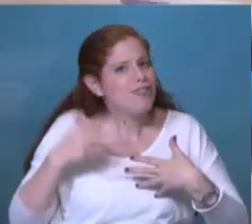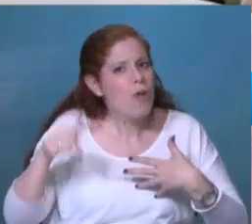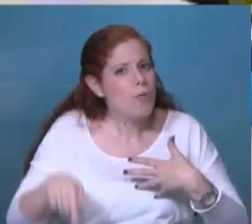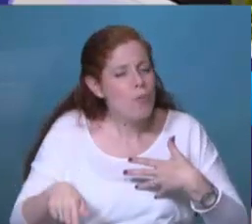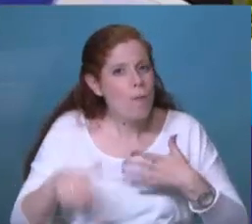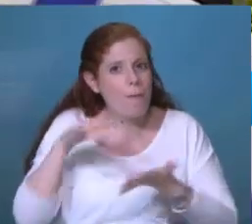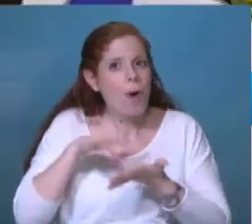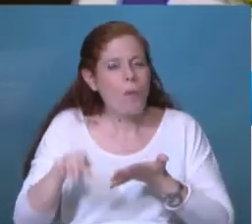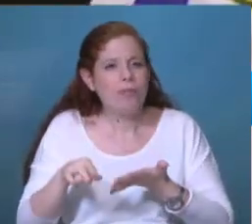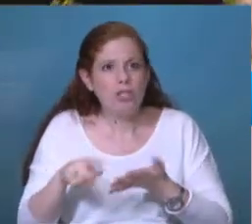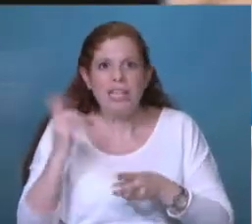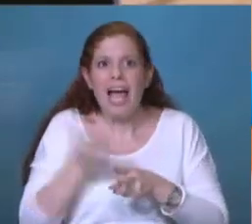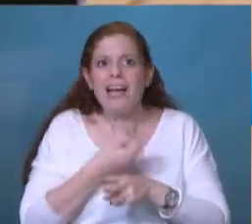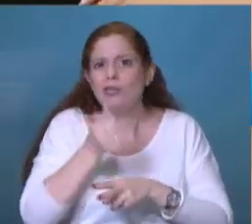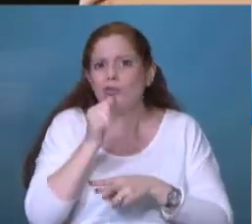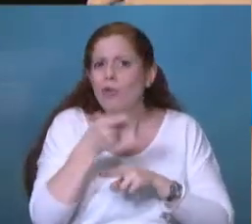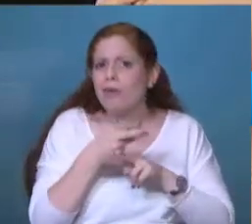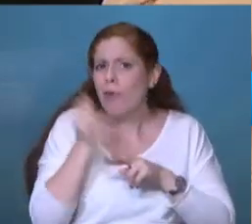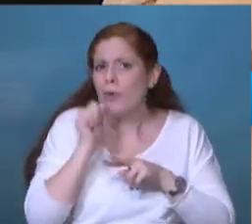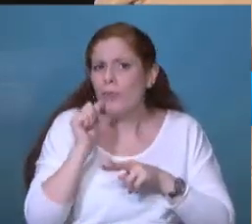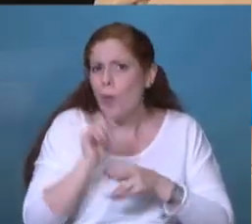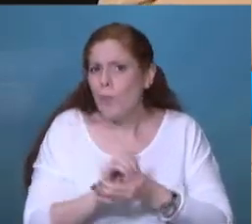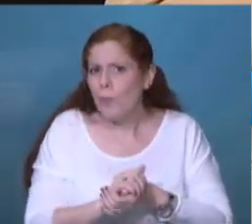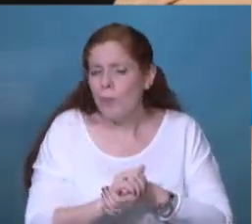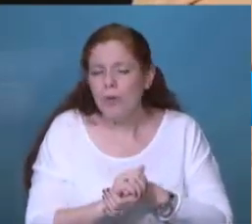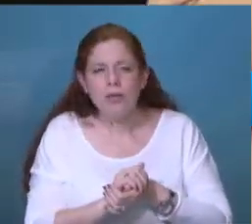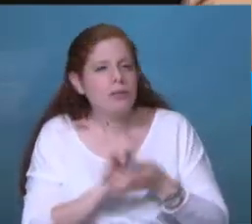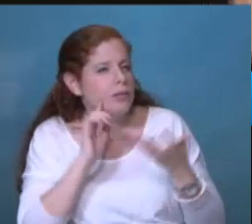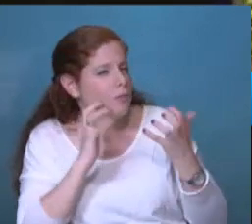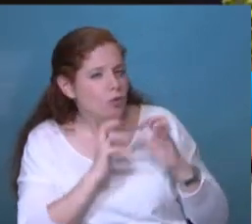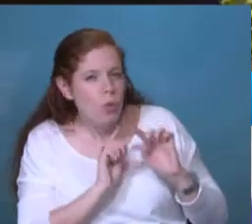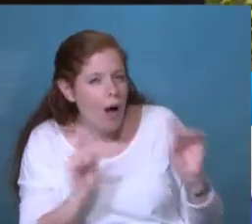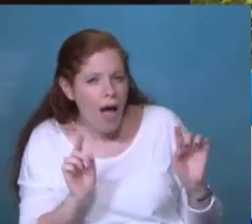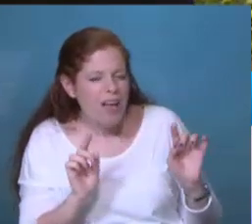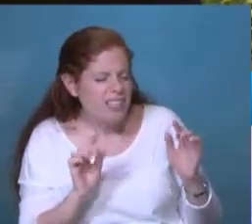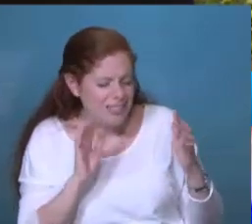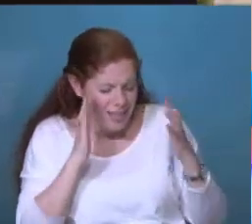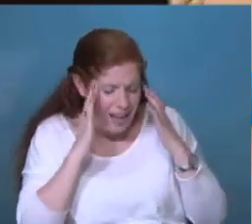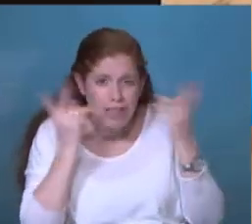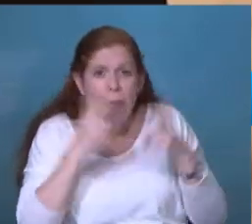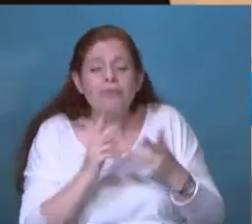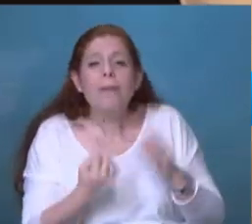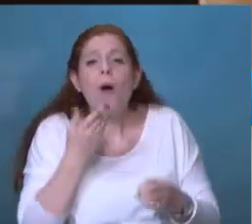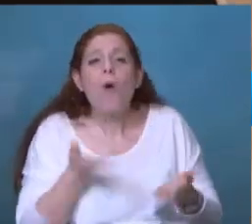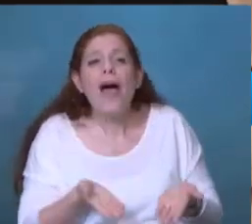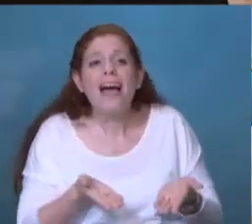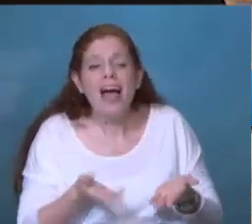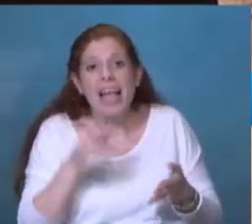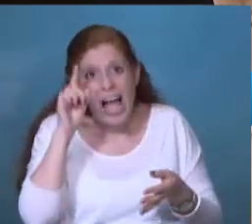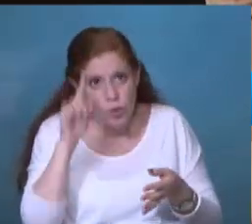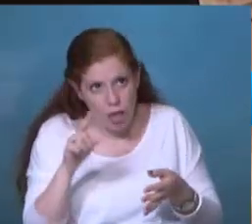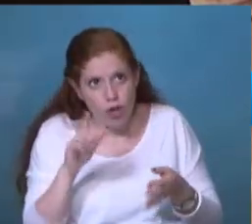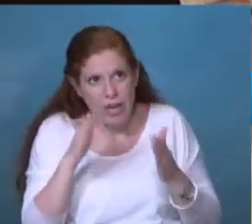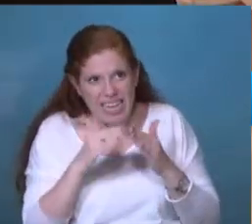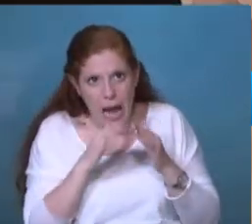במקום הזה שתרגיל לשתות בו קפה ביום יום? זה משוגע, זה פסיכי, אתם לא מבינים מה קורה כאן, ואת יודעת שאני גר